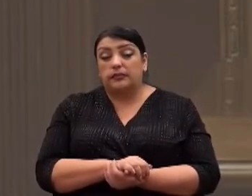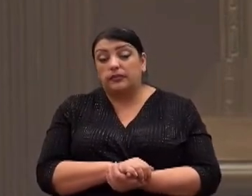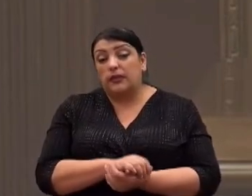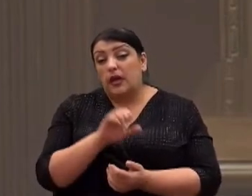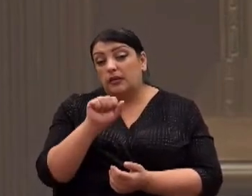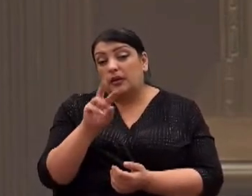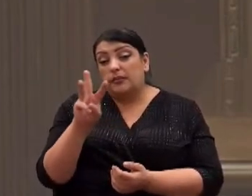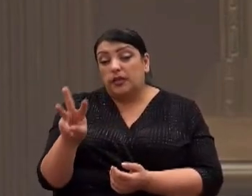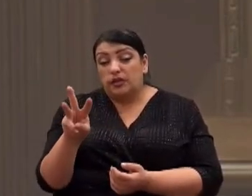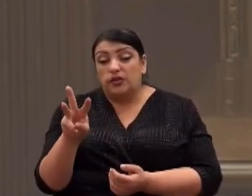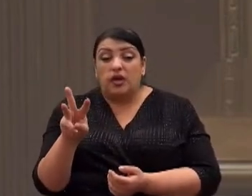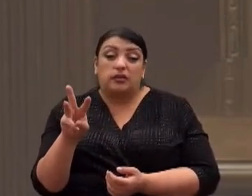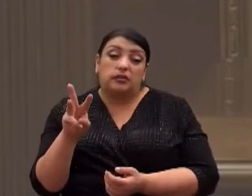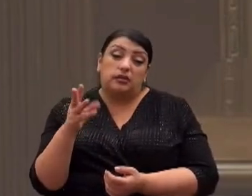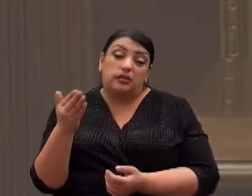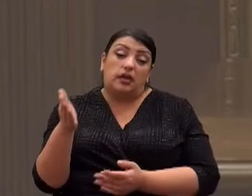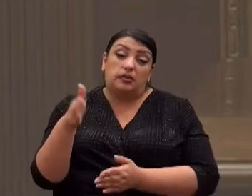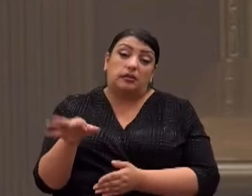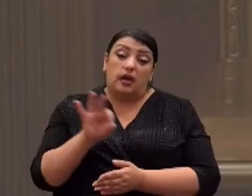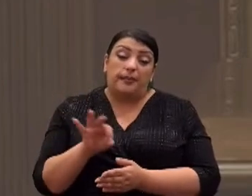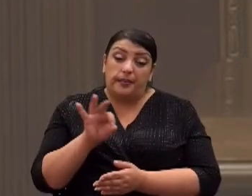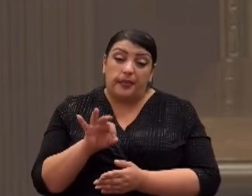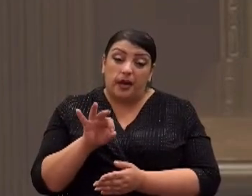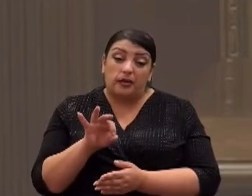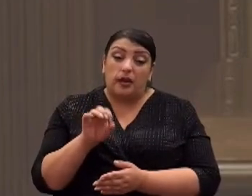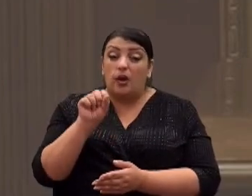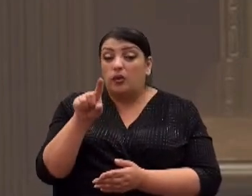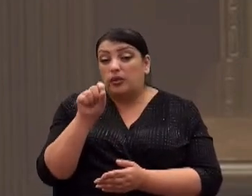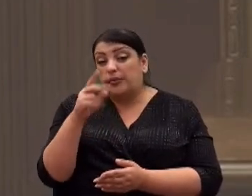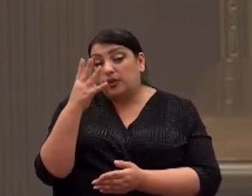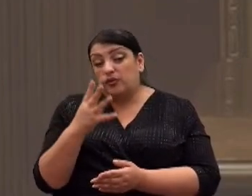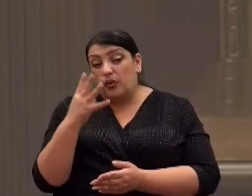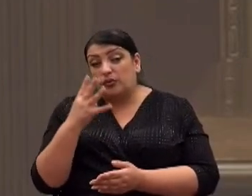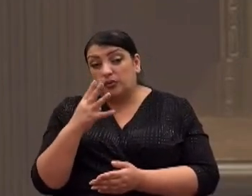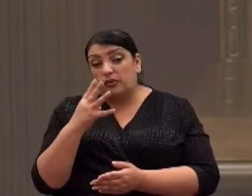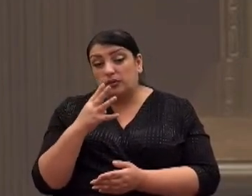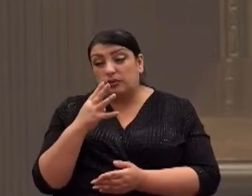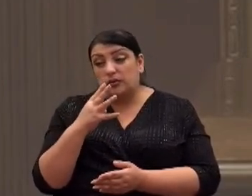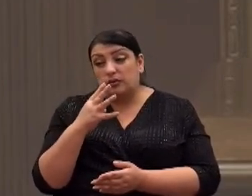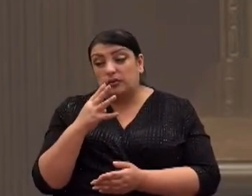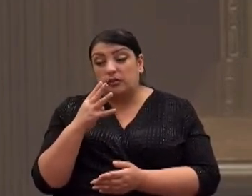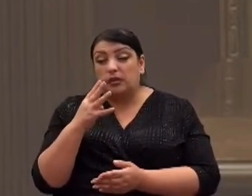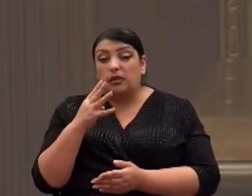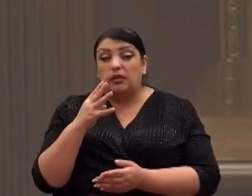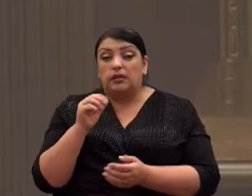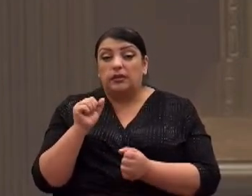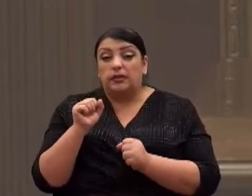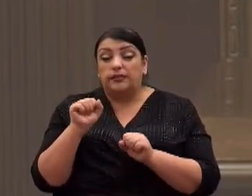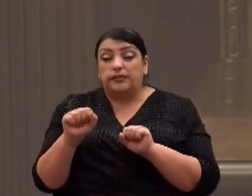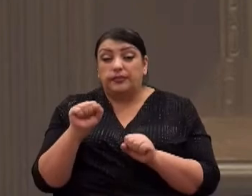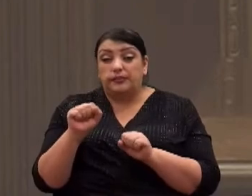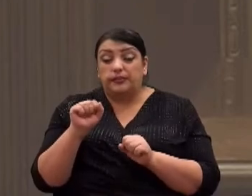Անդրանիկ Մկրտչյանի մասով նշեմ, որ հոկտեմբերի 4-ին կազմակերպվել և անցկացվել է